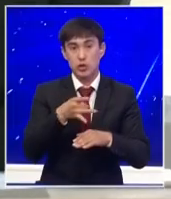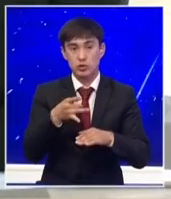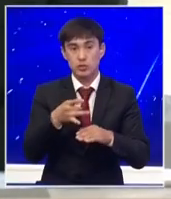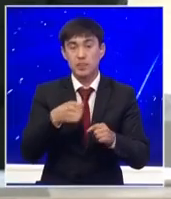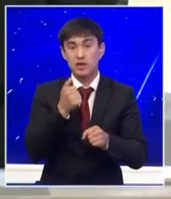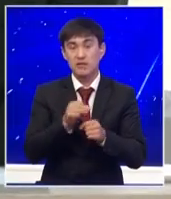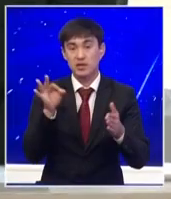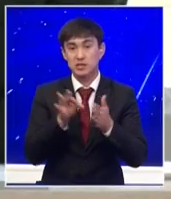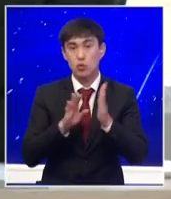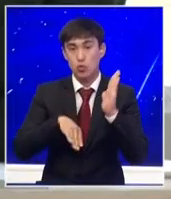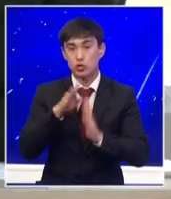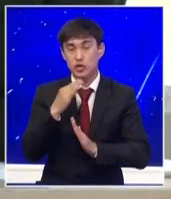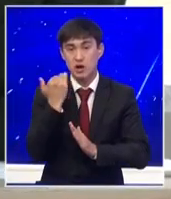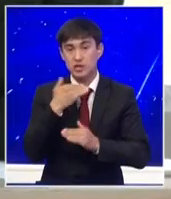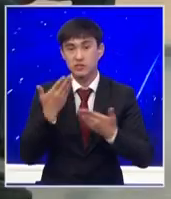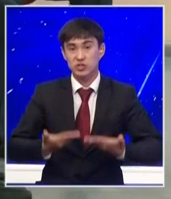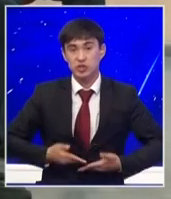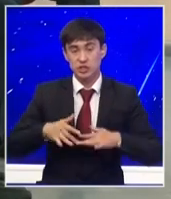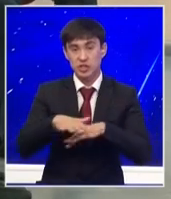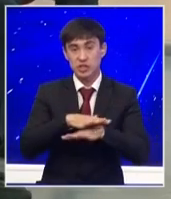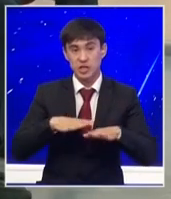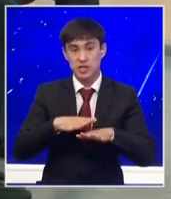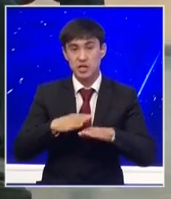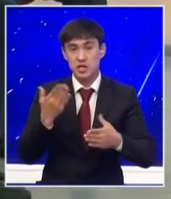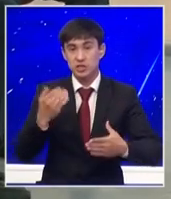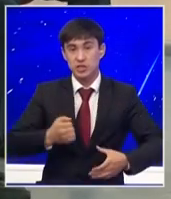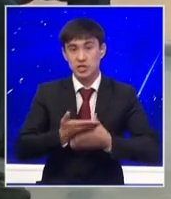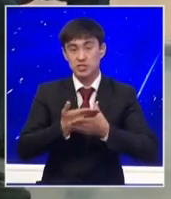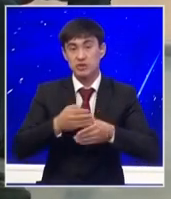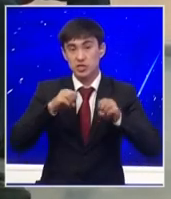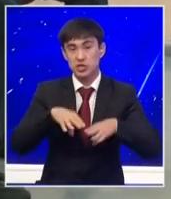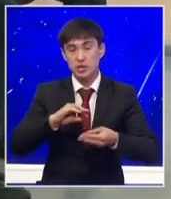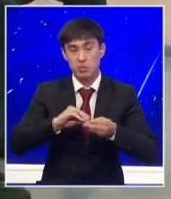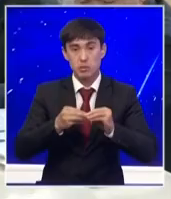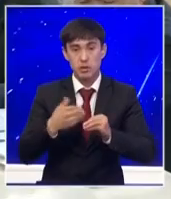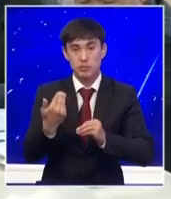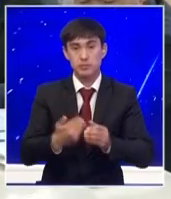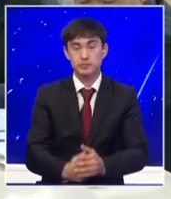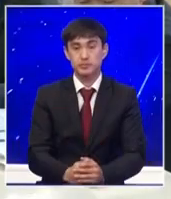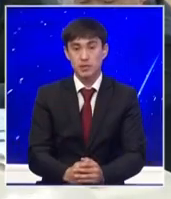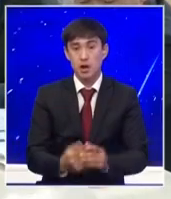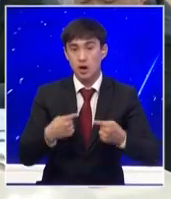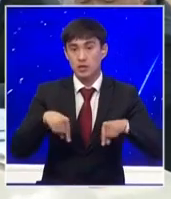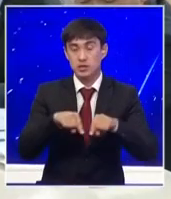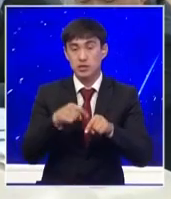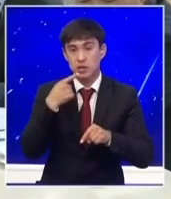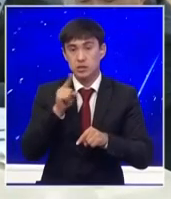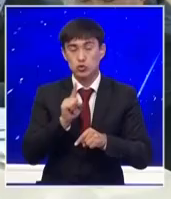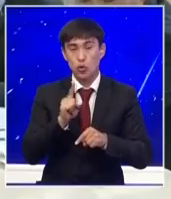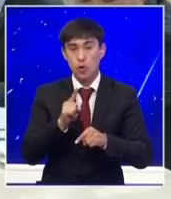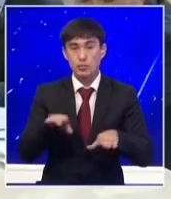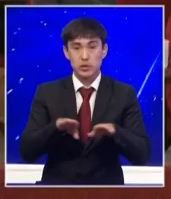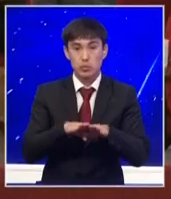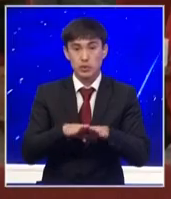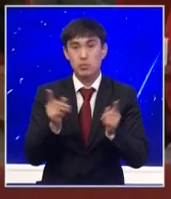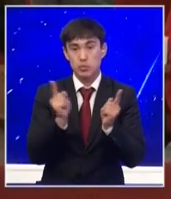основная цель улучшения качества жизни населения содействия решению накопленных в стране проблем организаторы отметили что